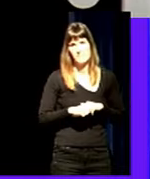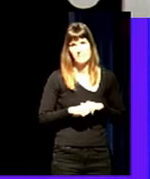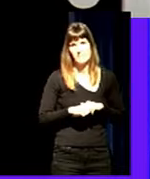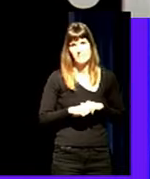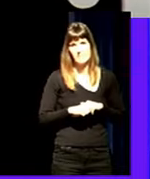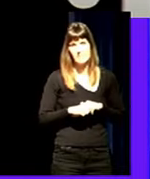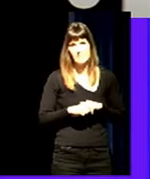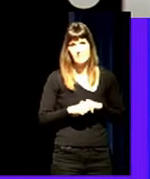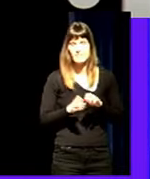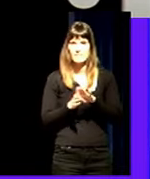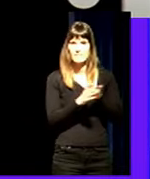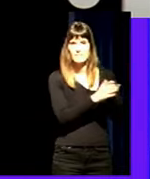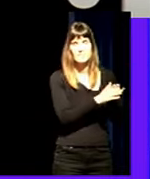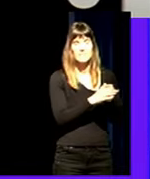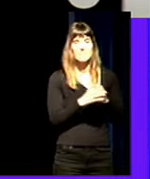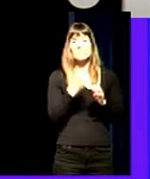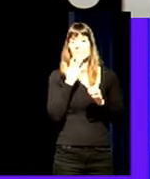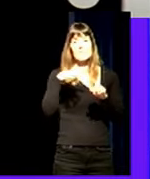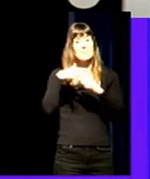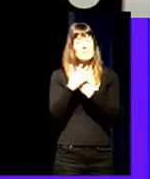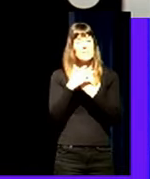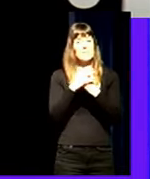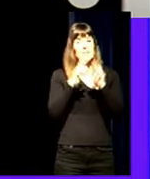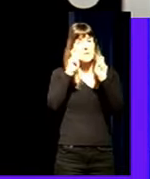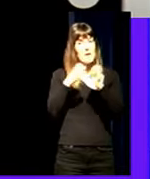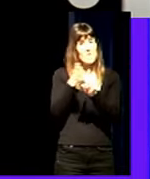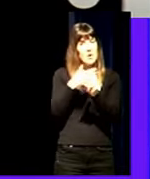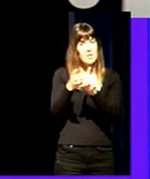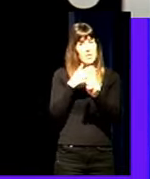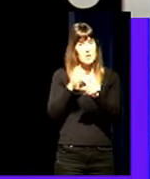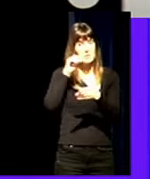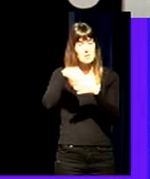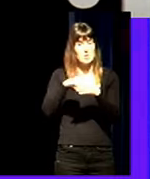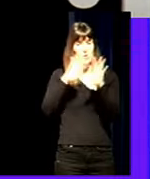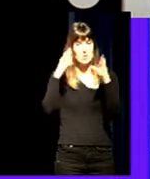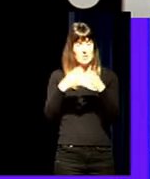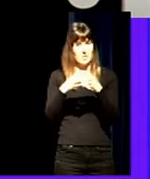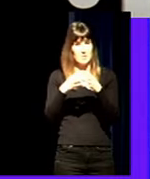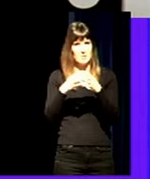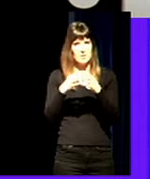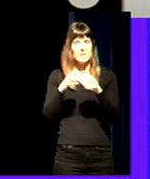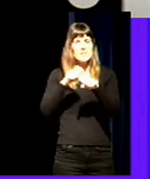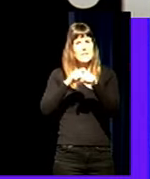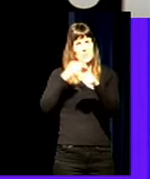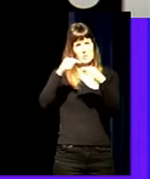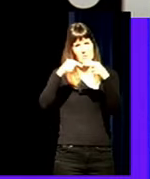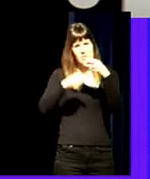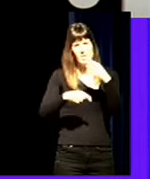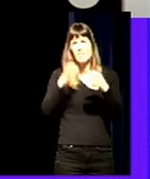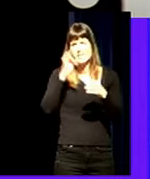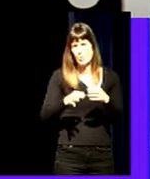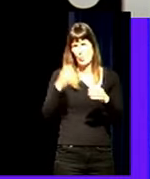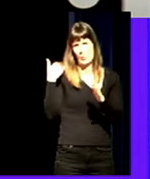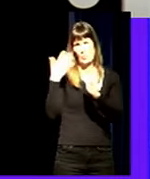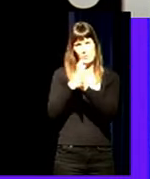interneten. Modu azkar baten, ez da? Zeran, eta bi guruzia da nik asko hitz egin dutzu eta zegoenik jaso izan duzu. Baina, formakuntza hori bai, nik adibidez ez dut